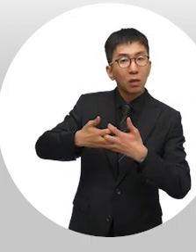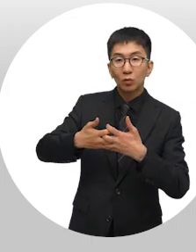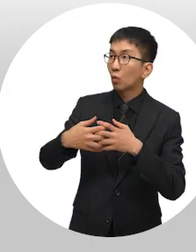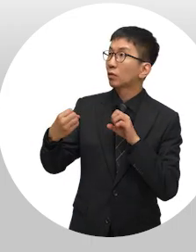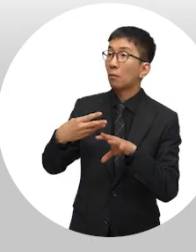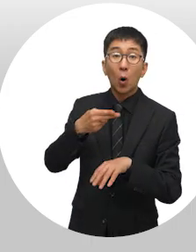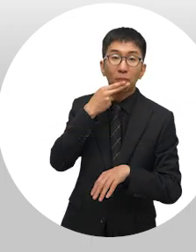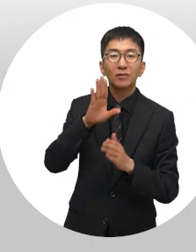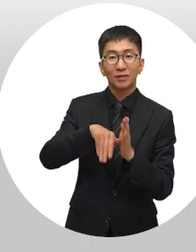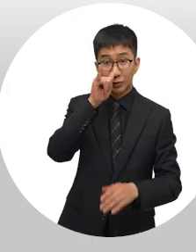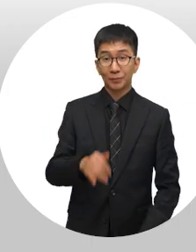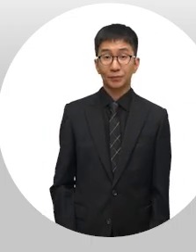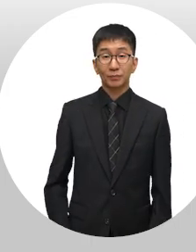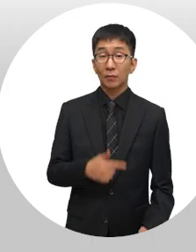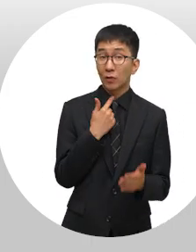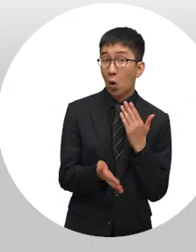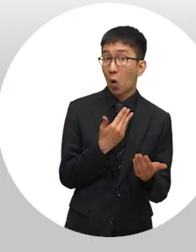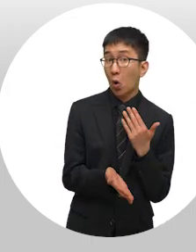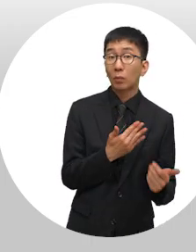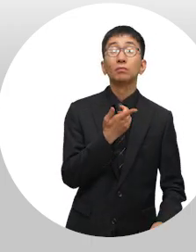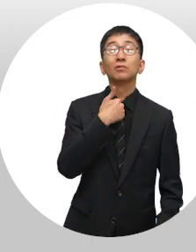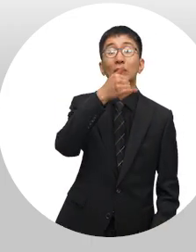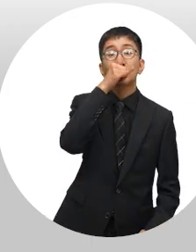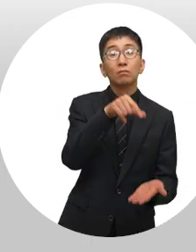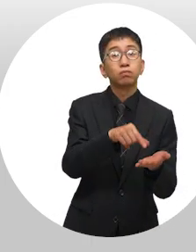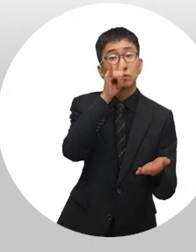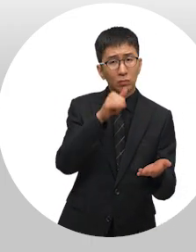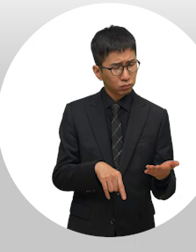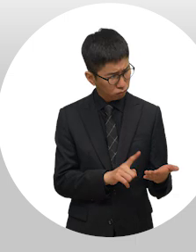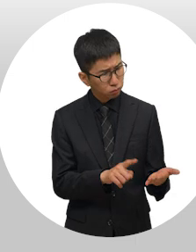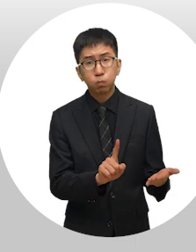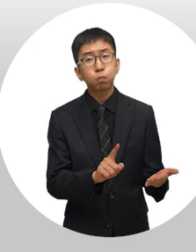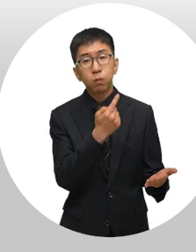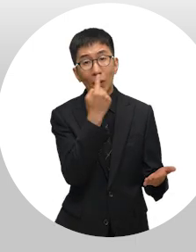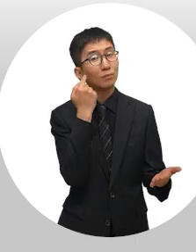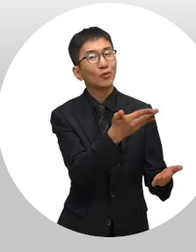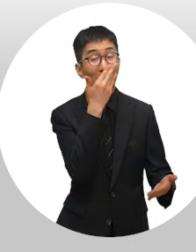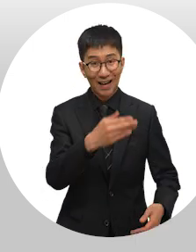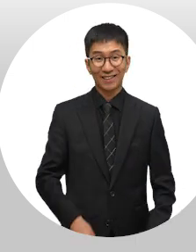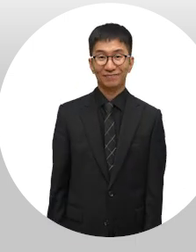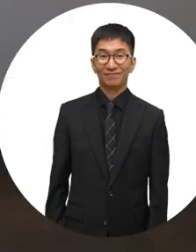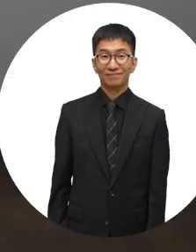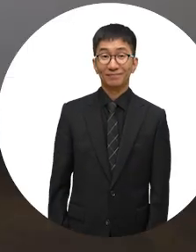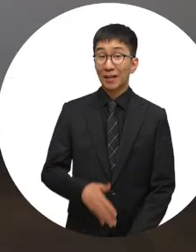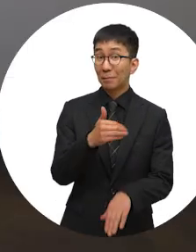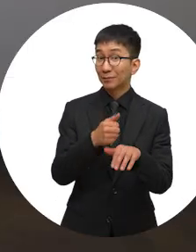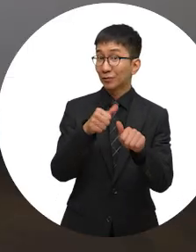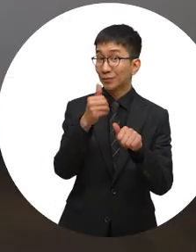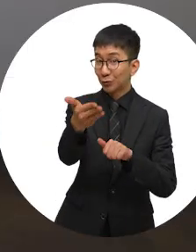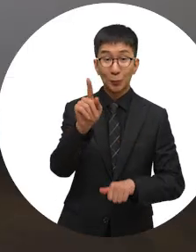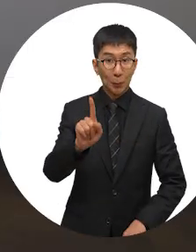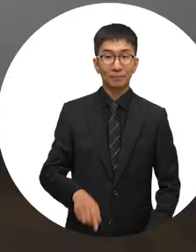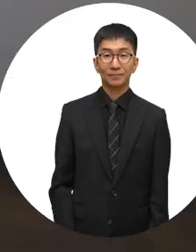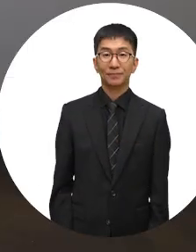아무래도 학생들이 어떤 탐구활동을 조사했다는 기록만 있다면 그 조사 내용에 대해서 확인이 필요할 수 있겠죠. 마지막으로